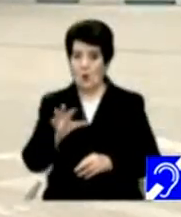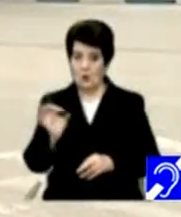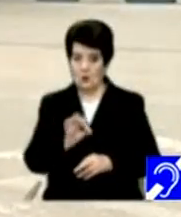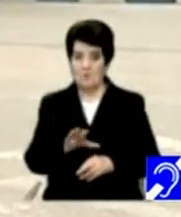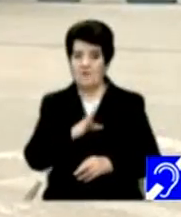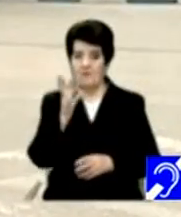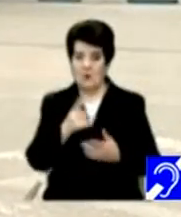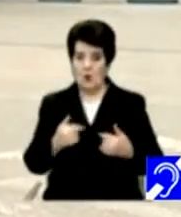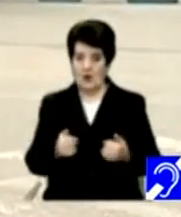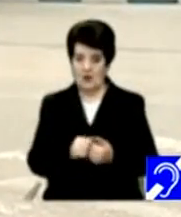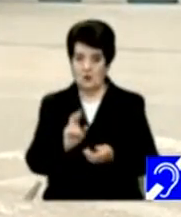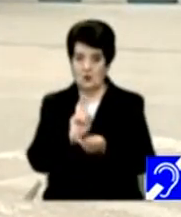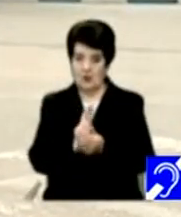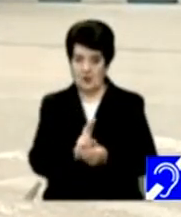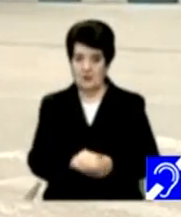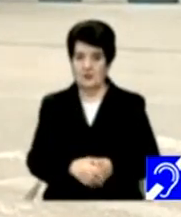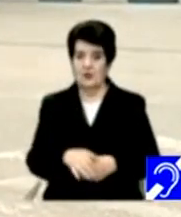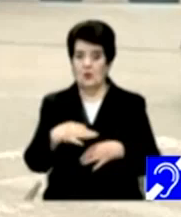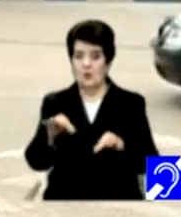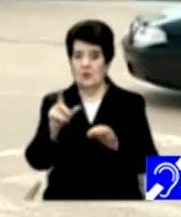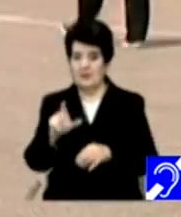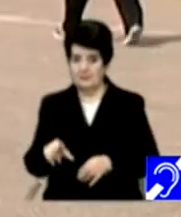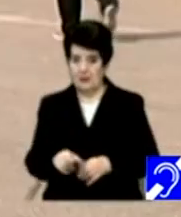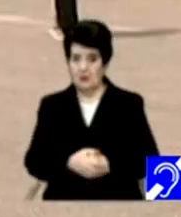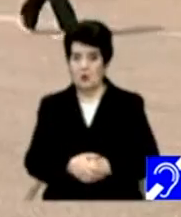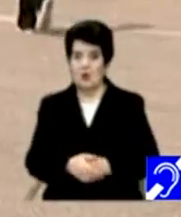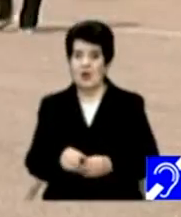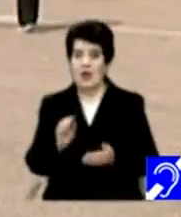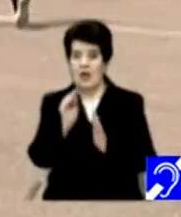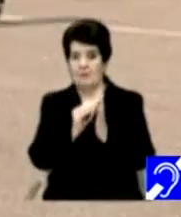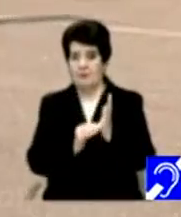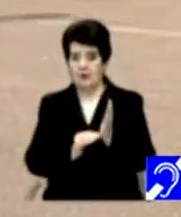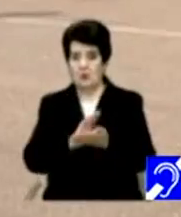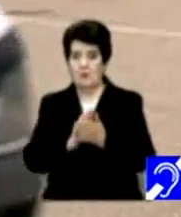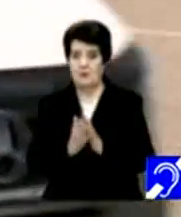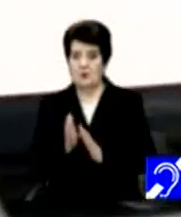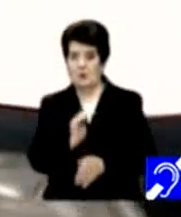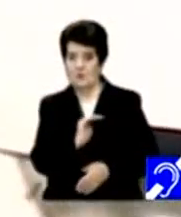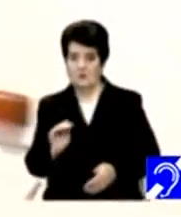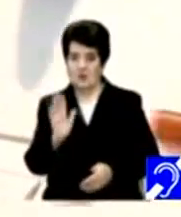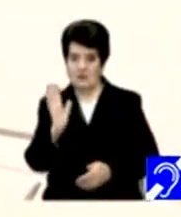va fi organizată o întâlnire cu transportatorii, în care va fi prezentată poziția oficială.